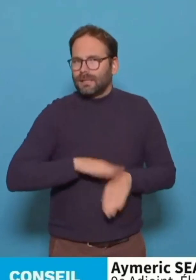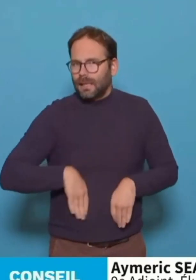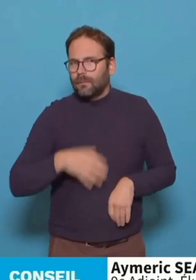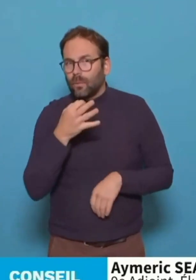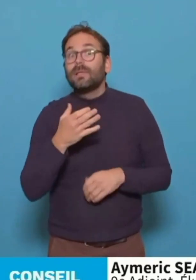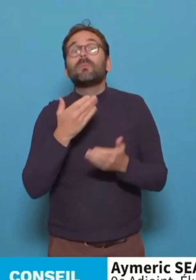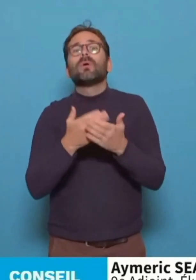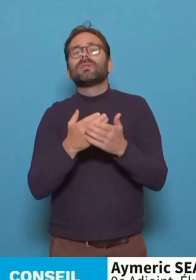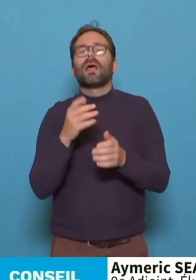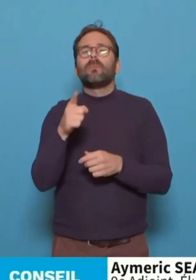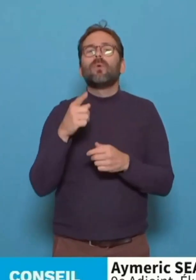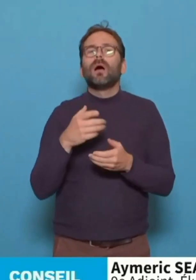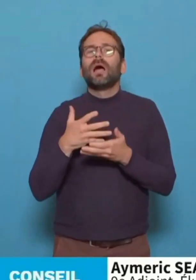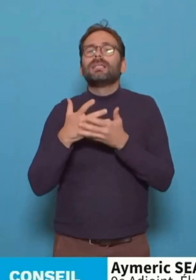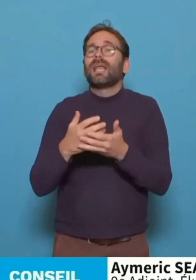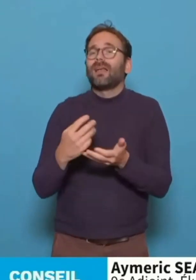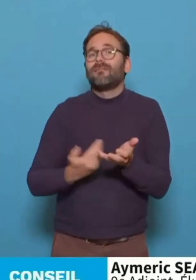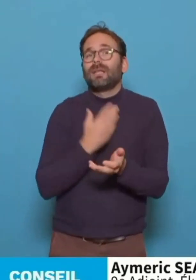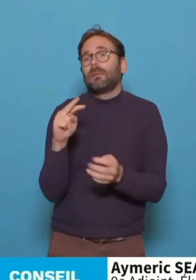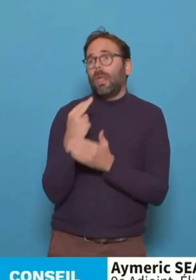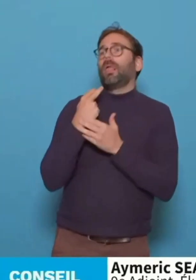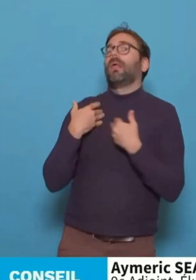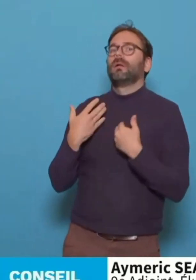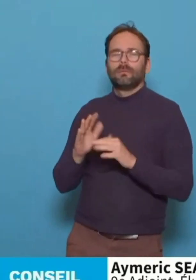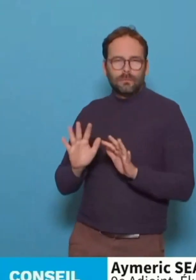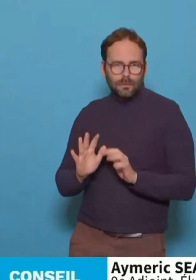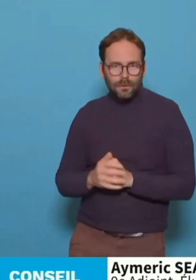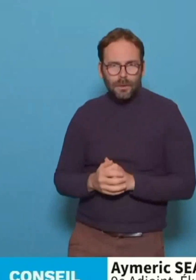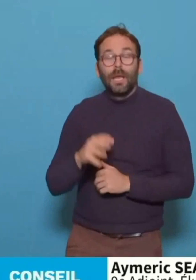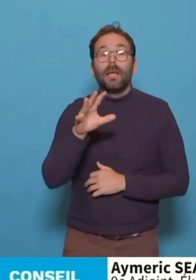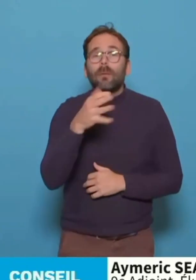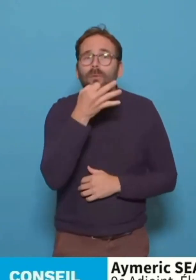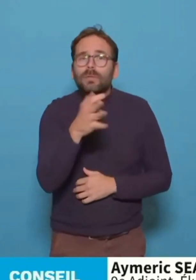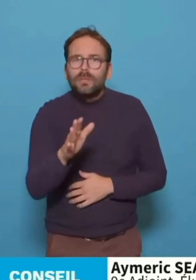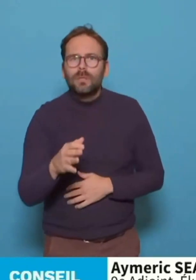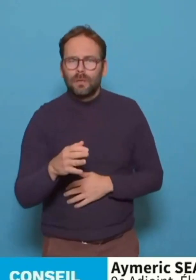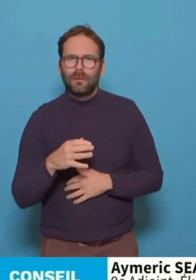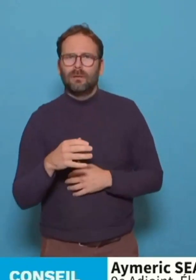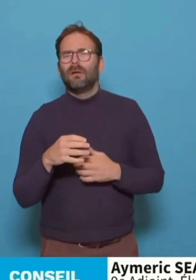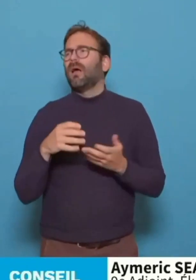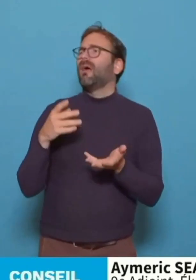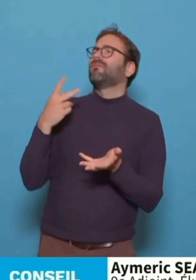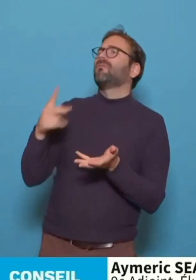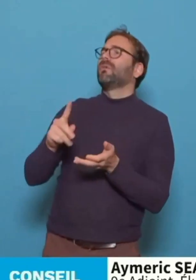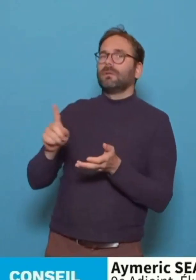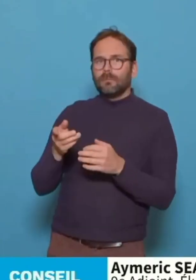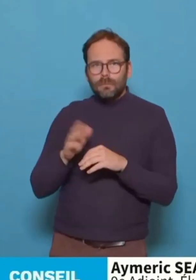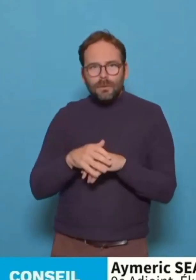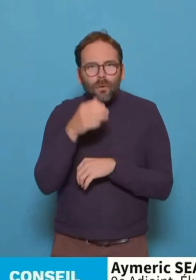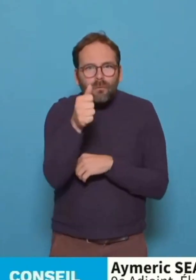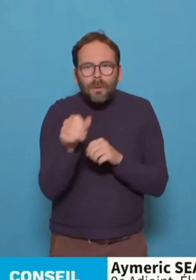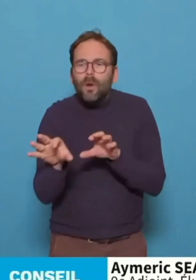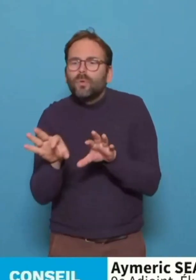l'inversion de la charge victimaire. Parce que vous nous dites ça ne vous appartient pas et vous procédez à ces